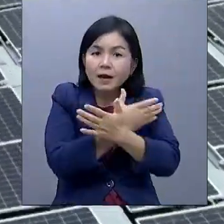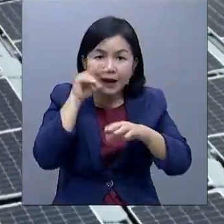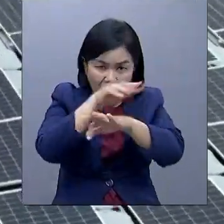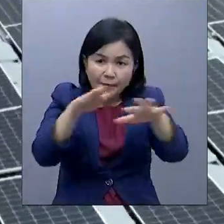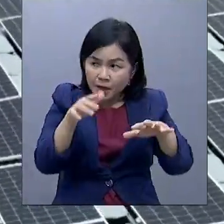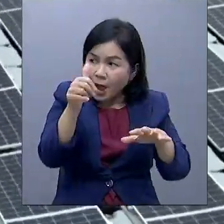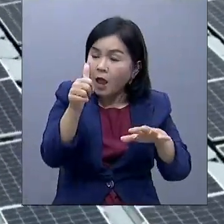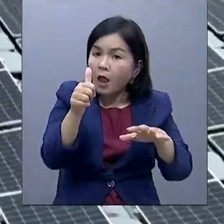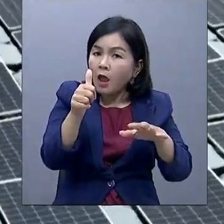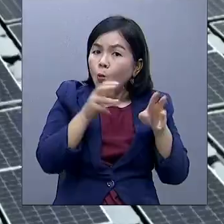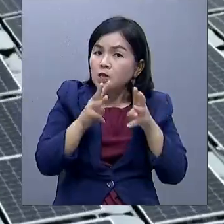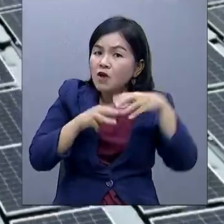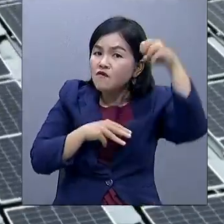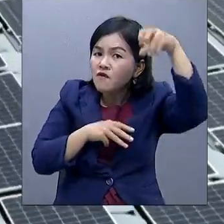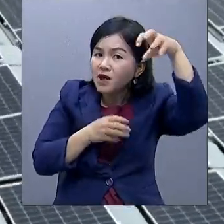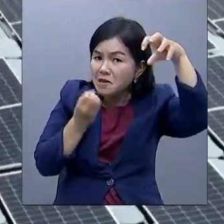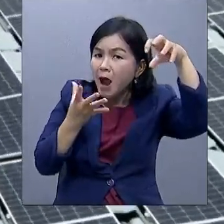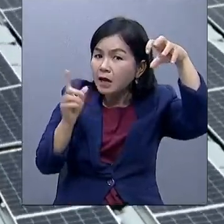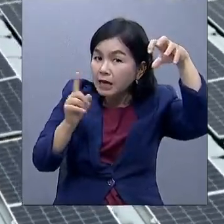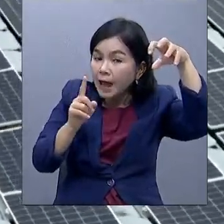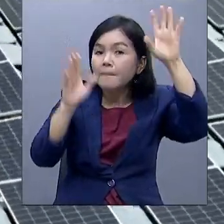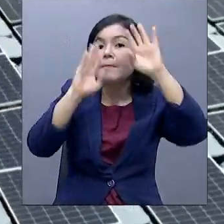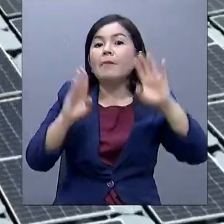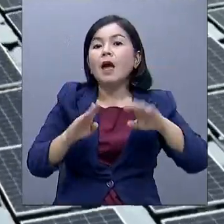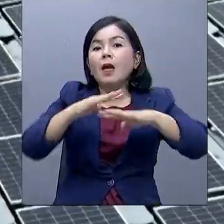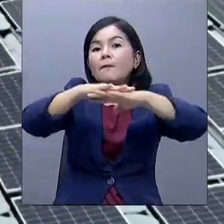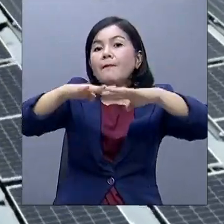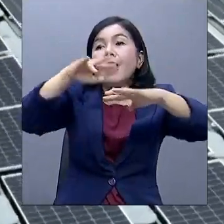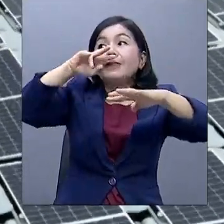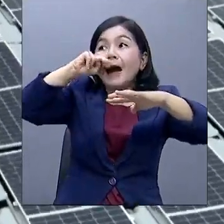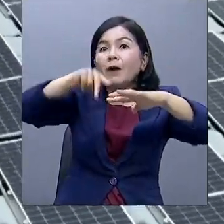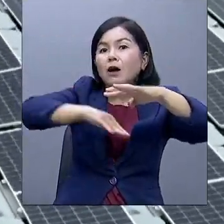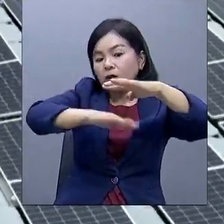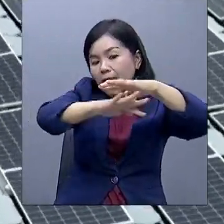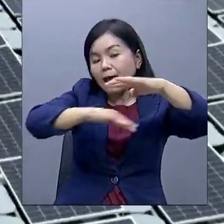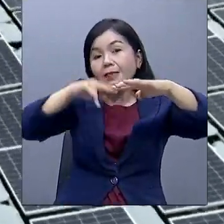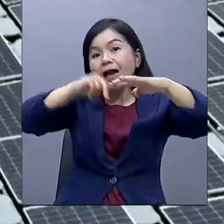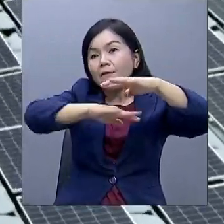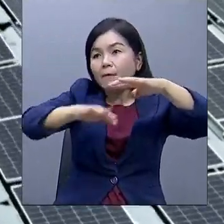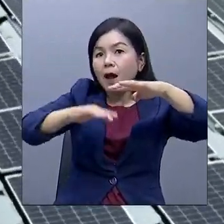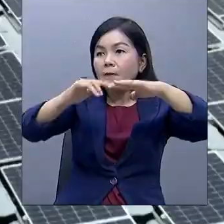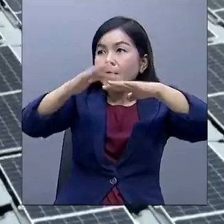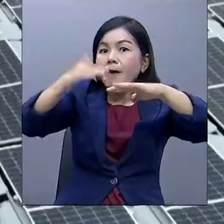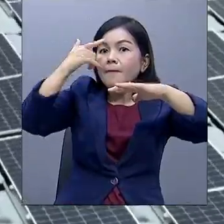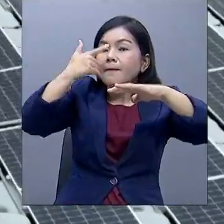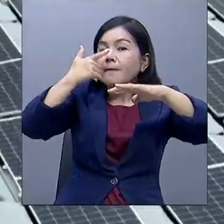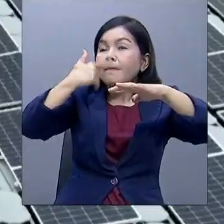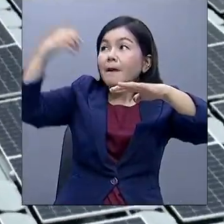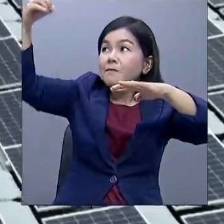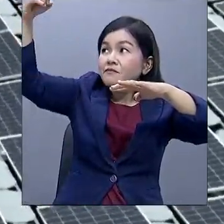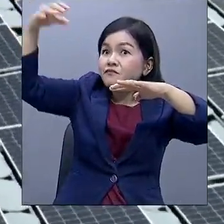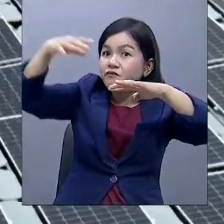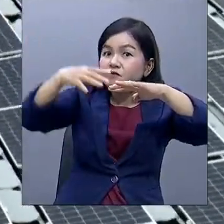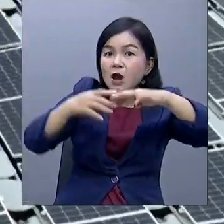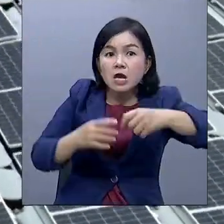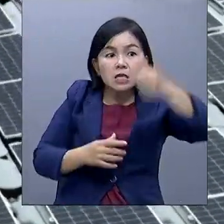ผลวิจัยของปี61ว่ามาวางใกล้ผิวน้ำเนี่ยมันจะได้เรียกว่าเราเรียกว่าเปอร์ฟอร์แมนซ์เนาะหรือสมรรถนะเนี่ยได้ดีกว่